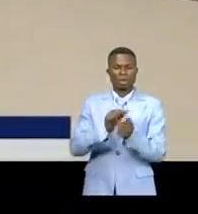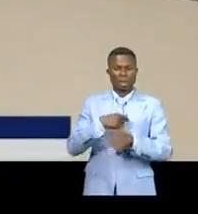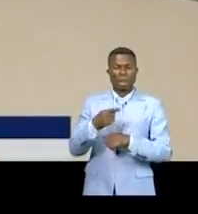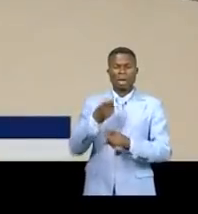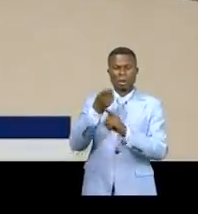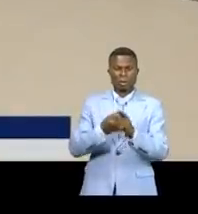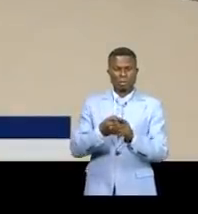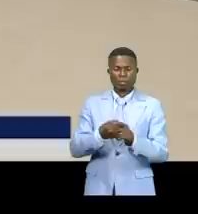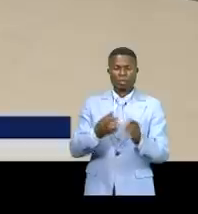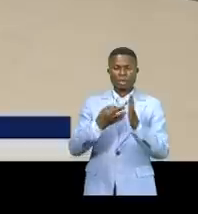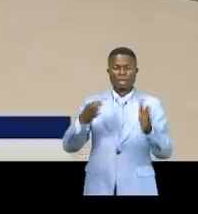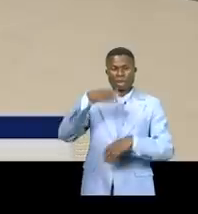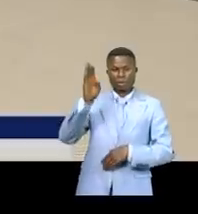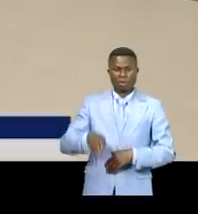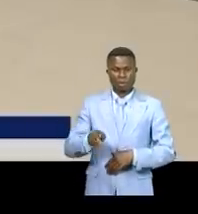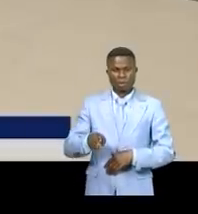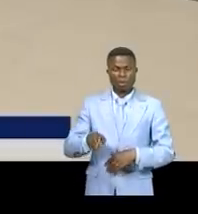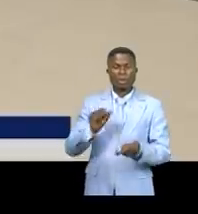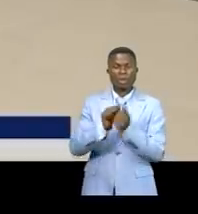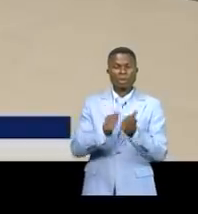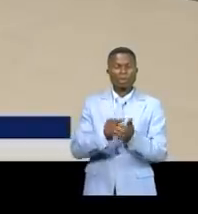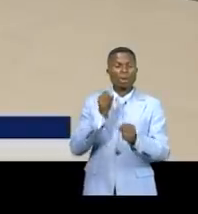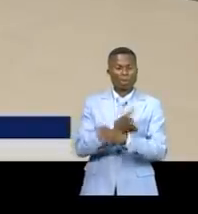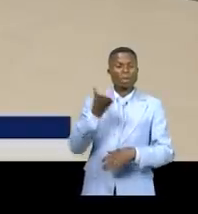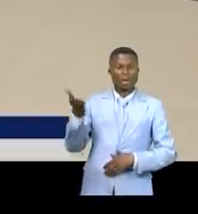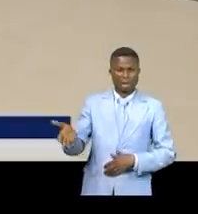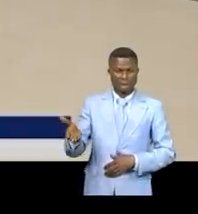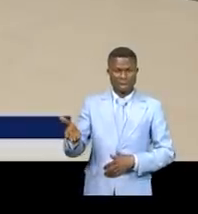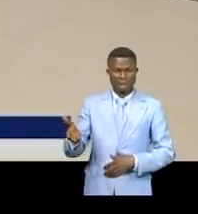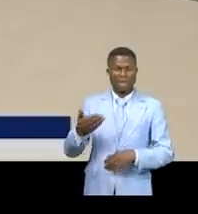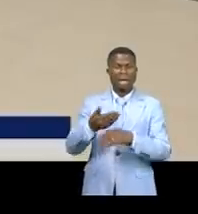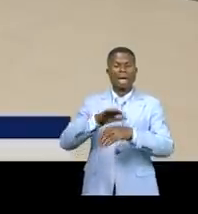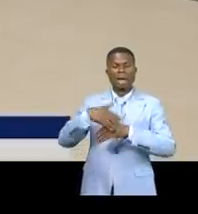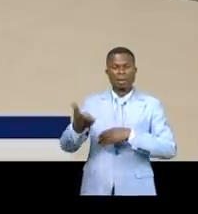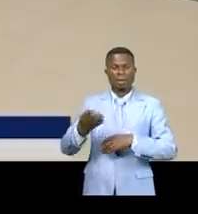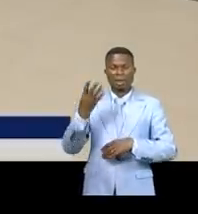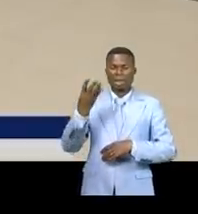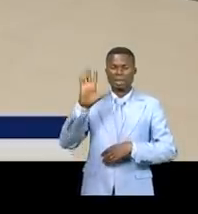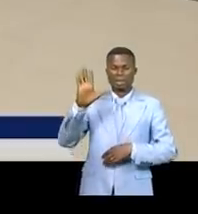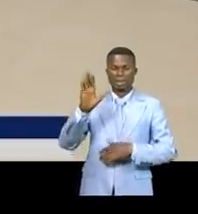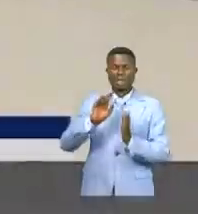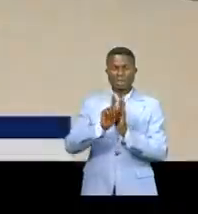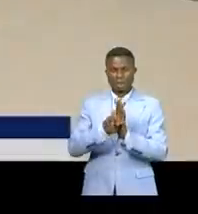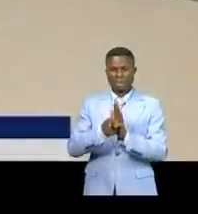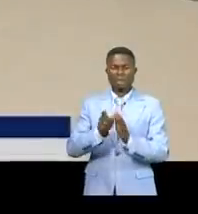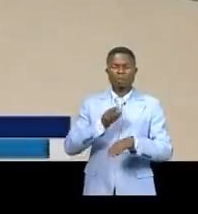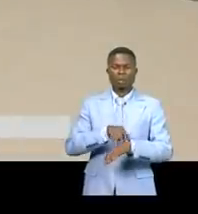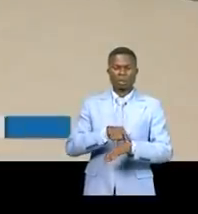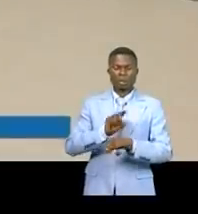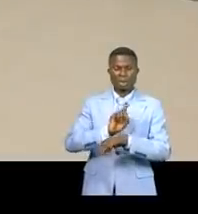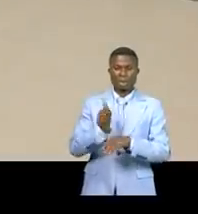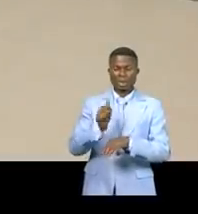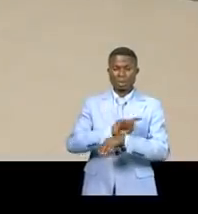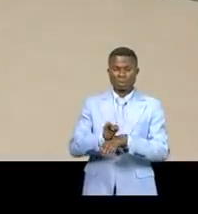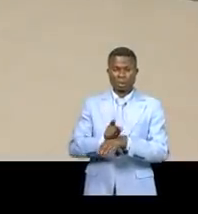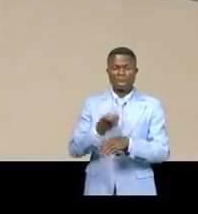tort, 80% des cas de débits à tort sont régularisés automatiquement après 4, 5, 10 minutes maximum. Après les 10 minutes,